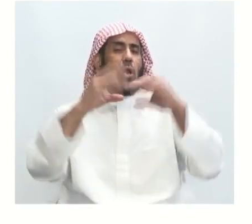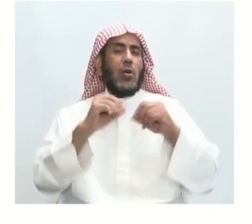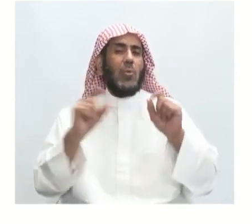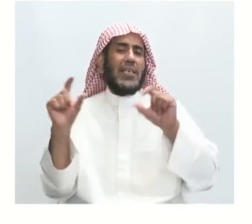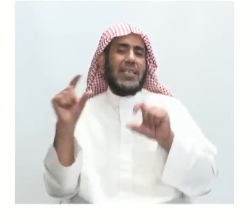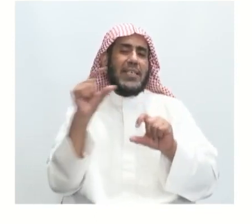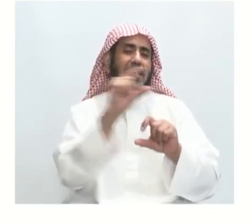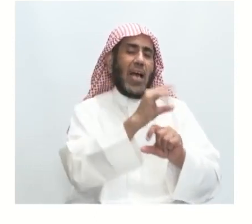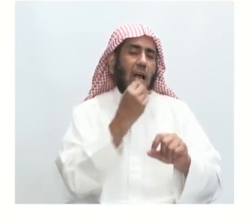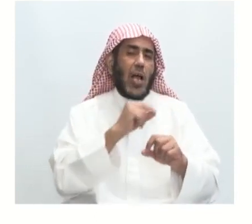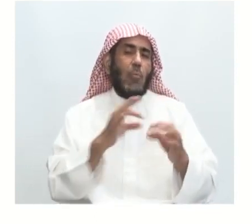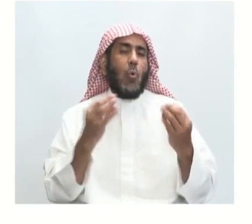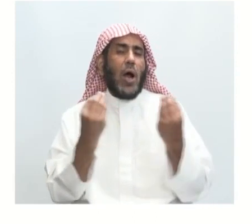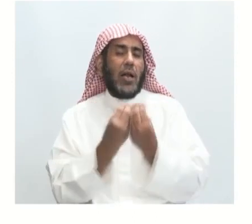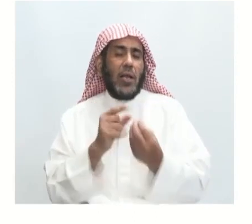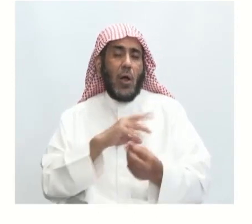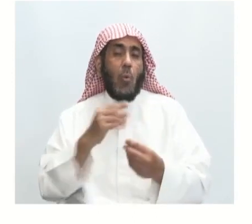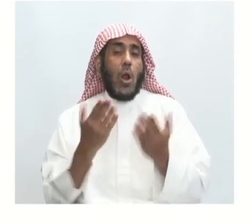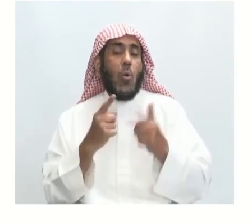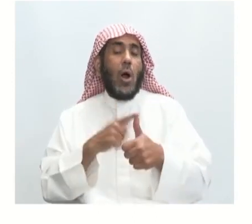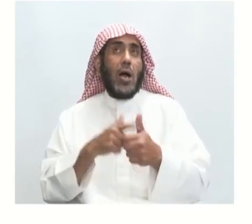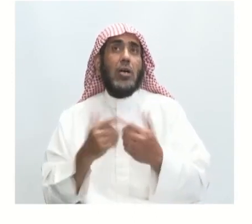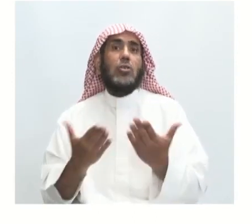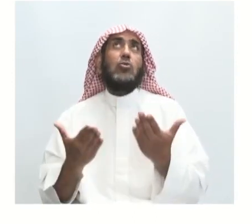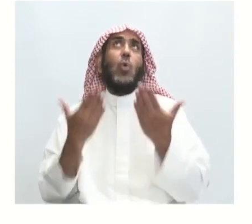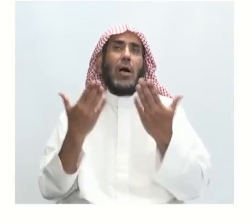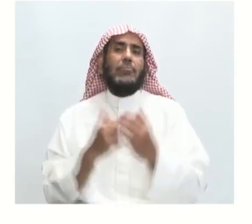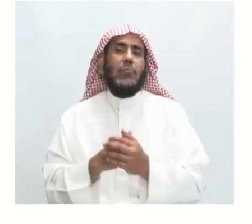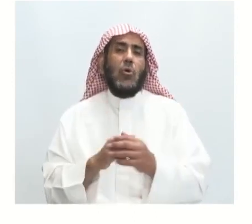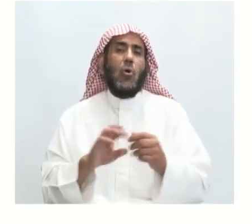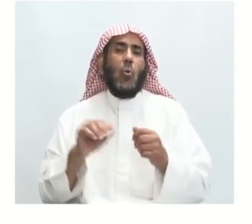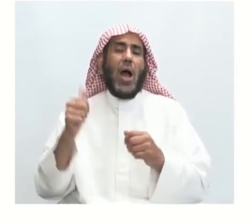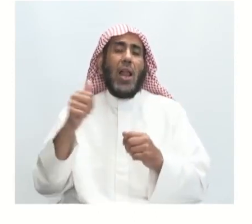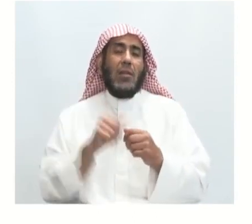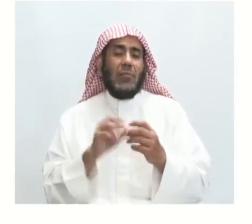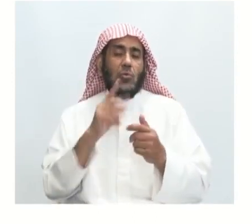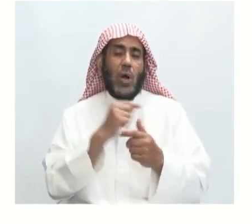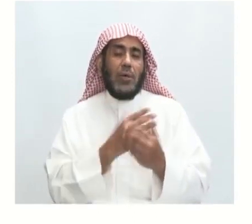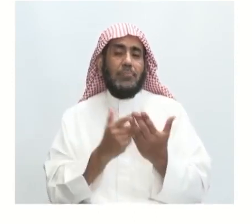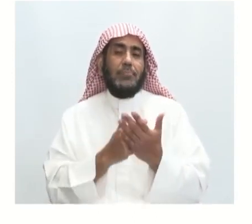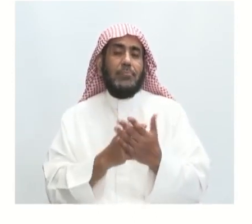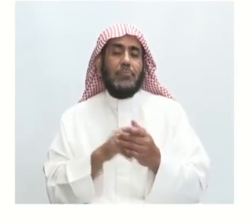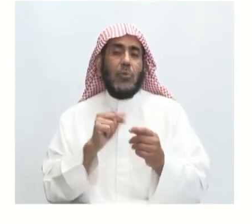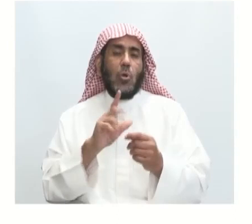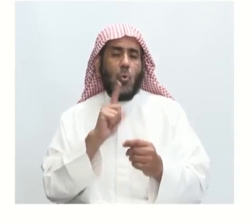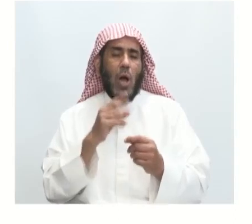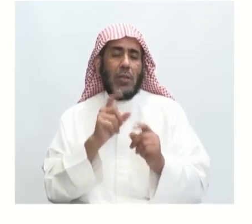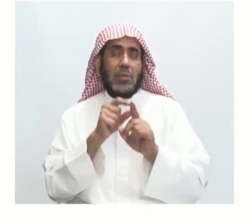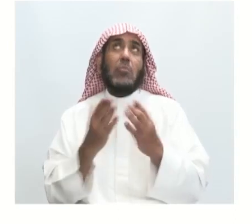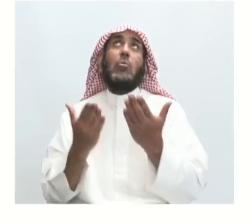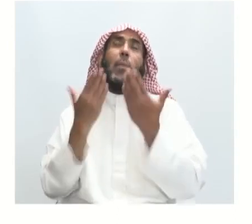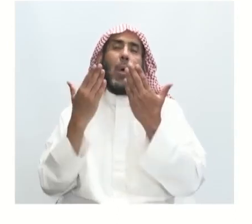وقرائن الاحوال من هذه الاغراض اولها الدعاء اولها الدعاء والف الدعاء وحين يكون ويكون حين يخاطب الانسان